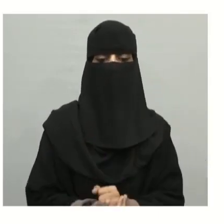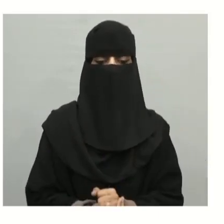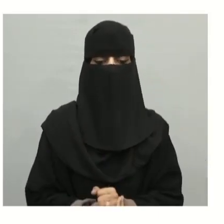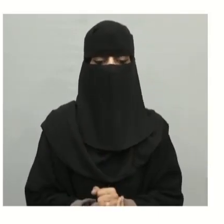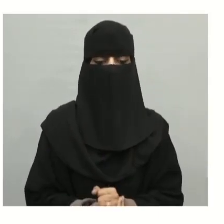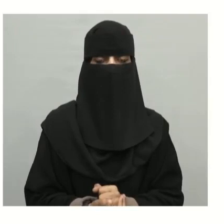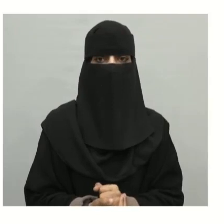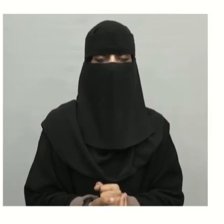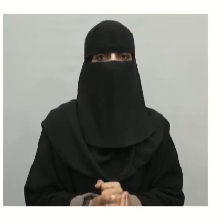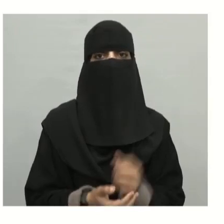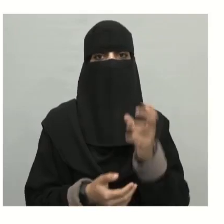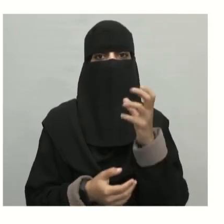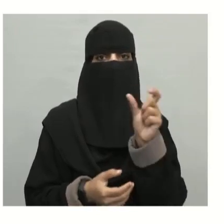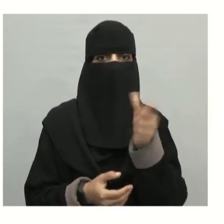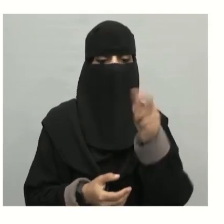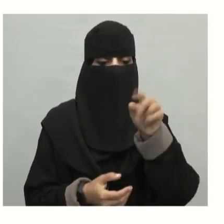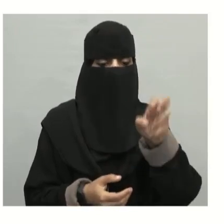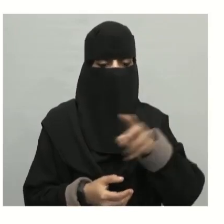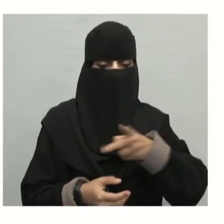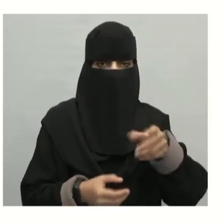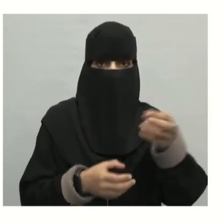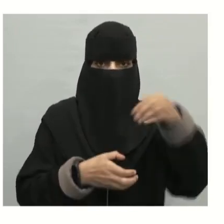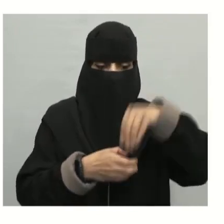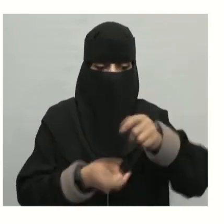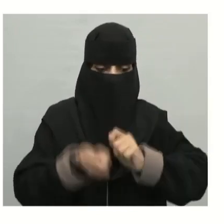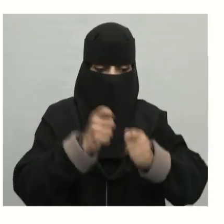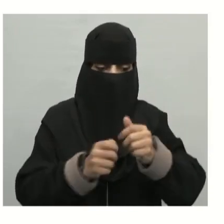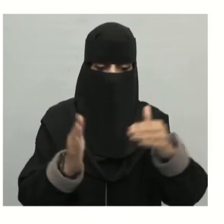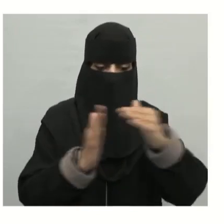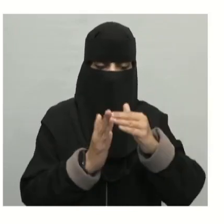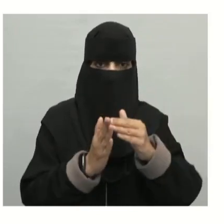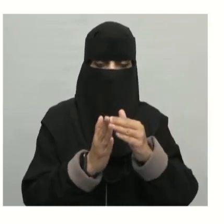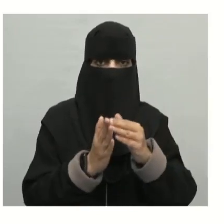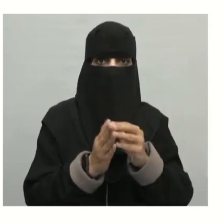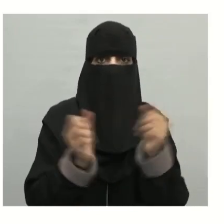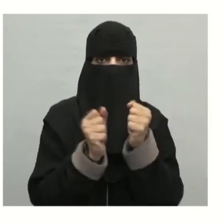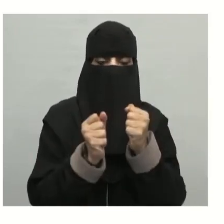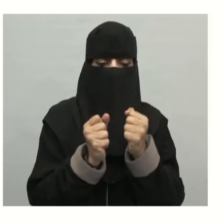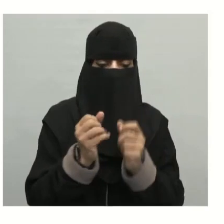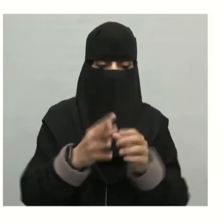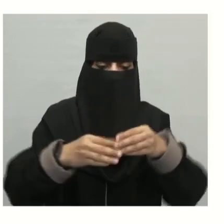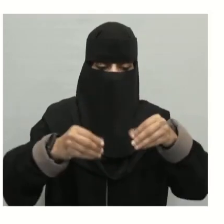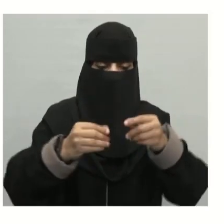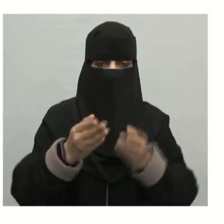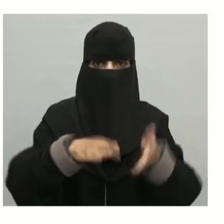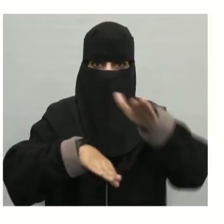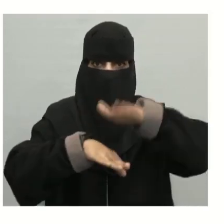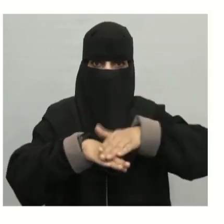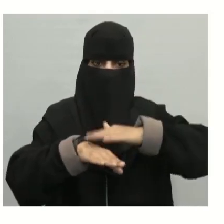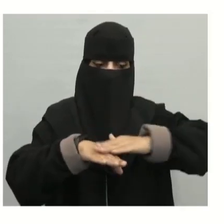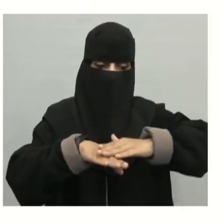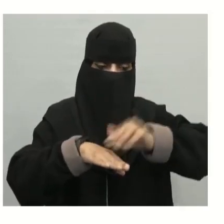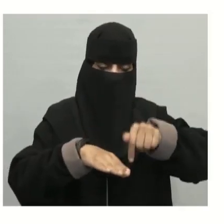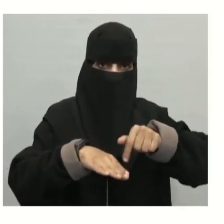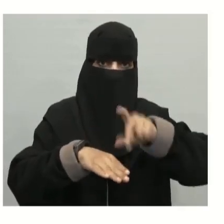الصخور الناريه ما هي نوع من الصخور يتكون نتيجه تبريد الصهاره وتصلبها على سطح الارض